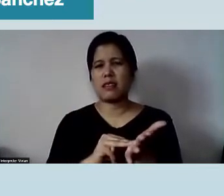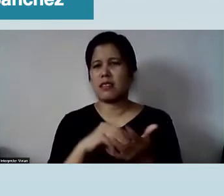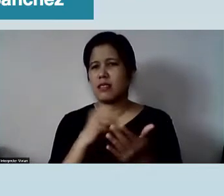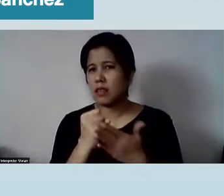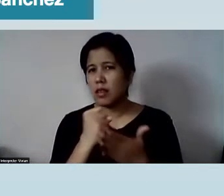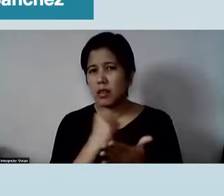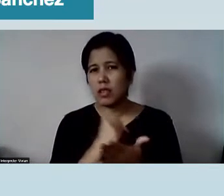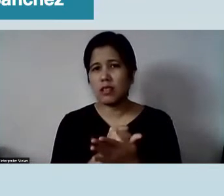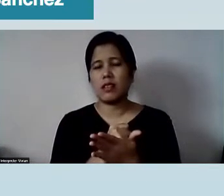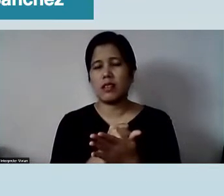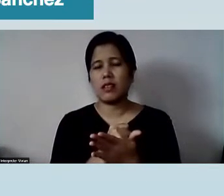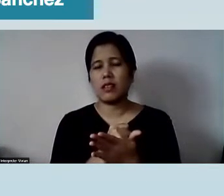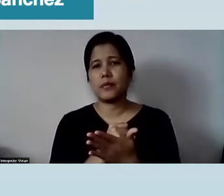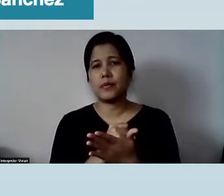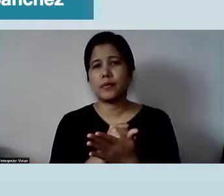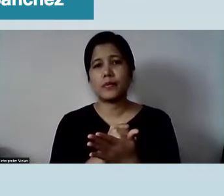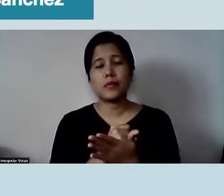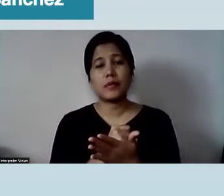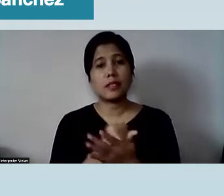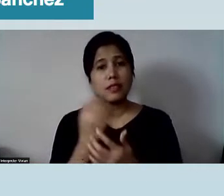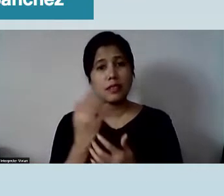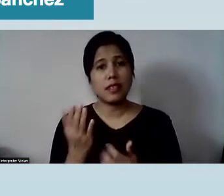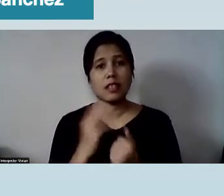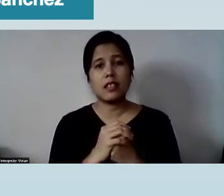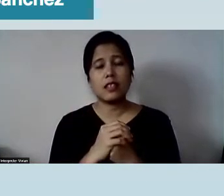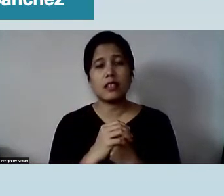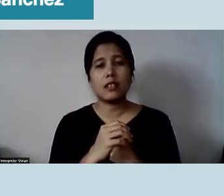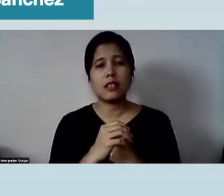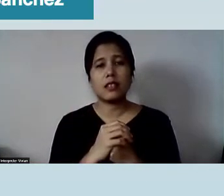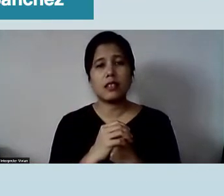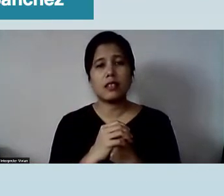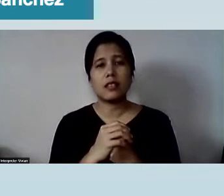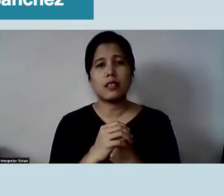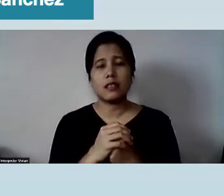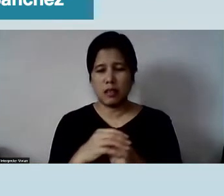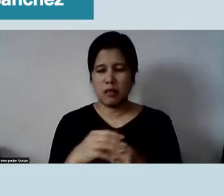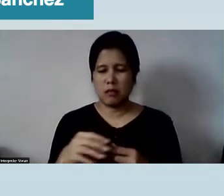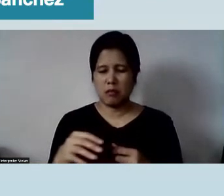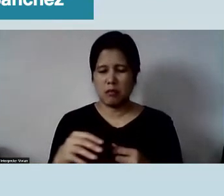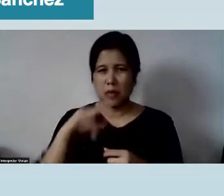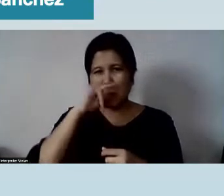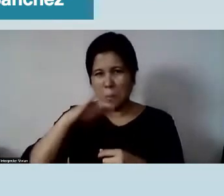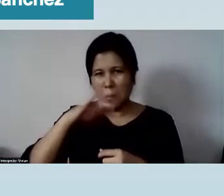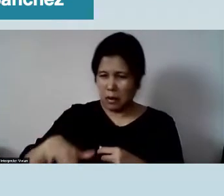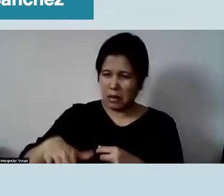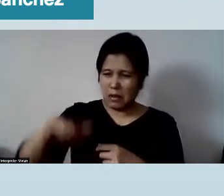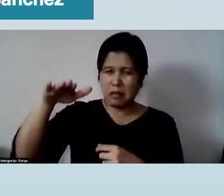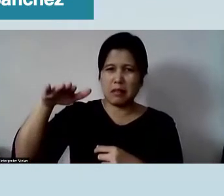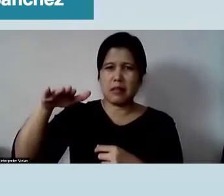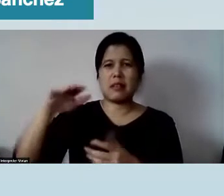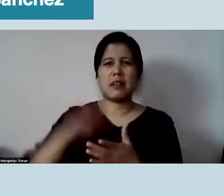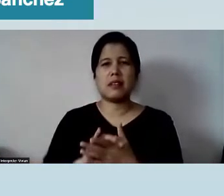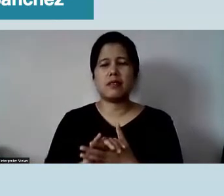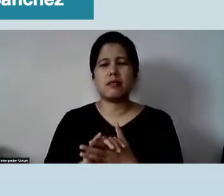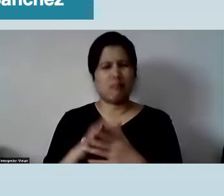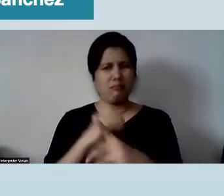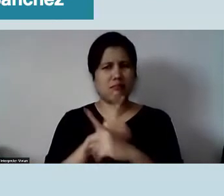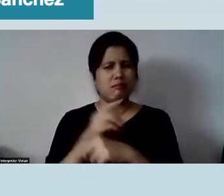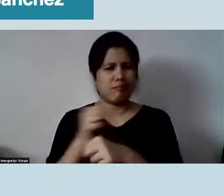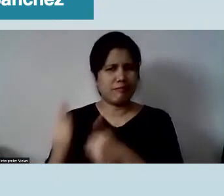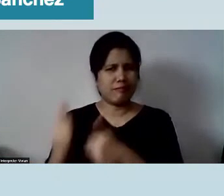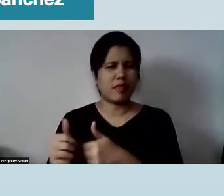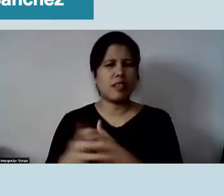or object. No? Yan na yan ang pagkabata nila doon na sila na nung pinanganak sila, dala-dala na